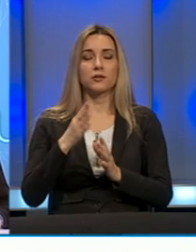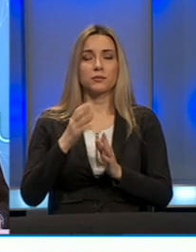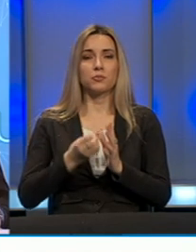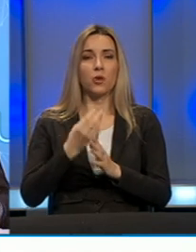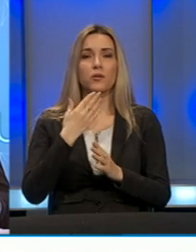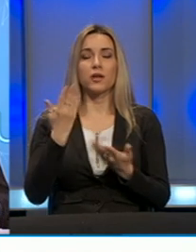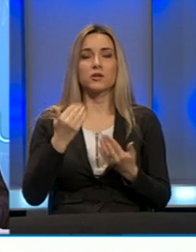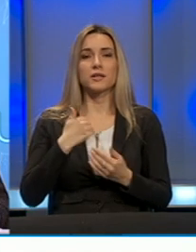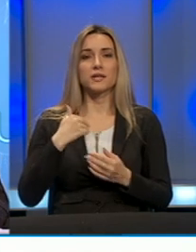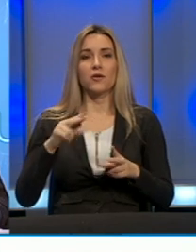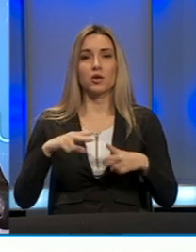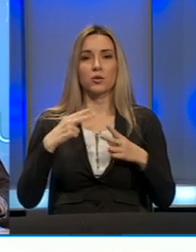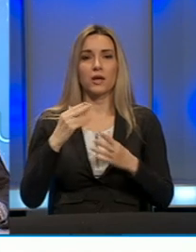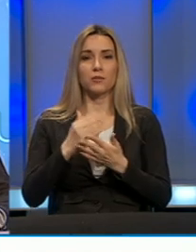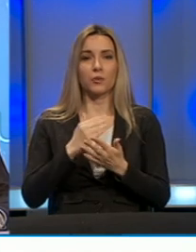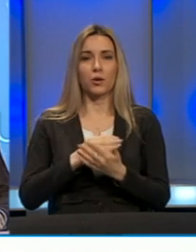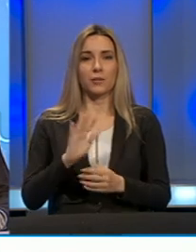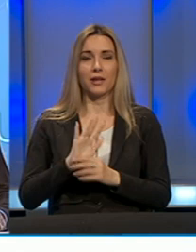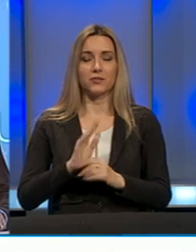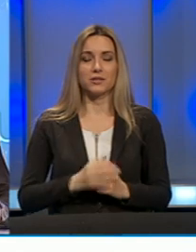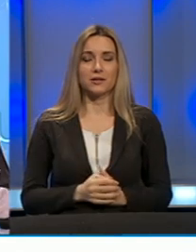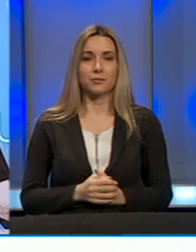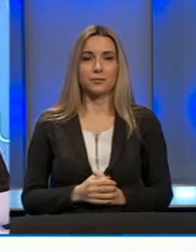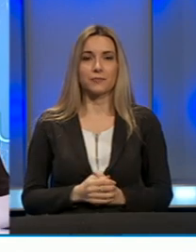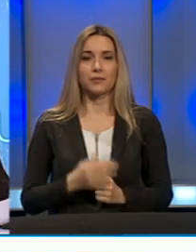plodom. Hvala vam što ste se javili u jutarnji program Televizije Bosne i Hercegovine. Hvala vama na pozivu.